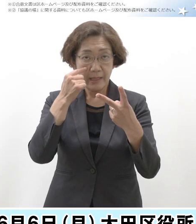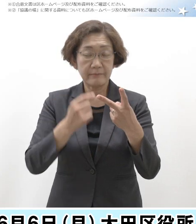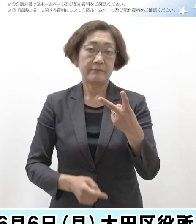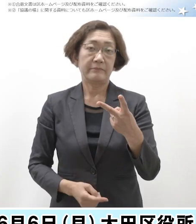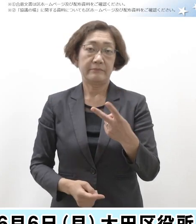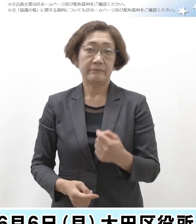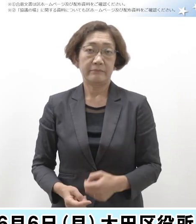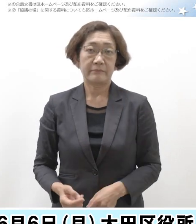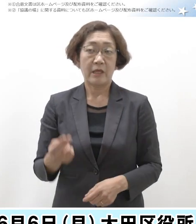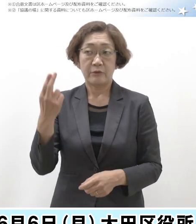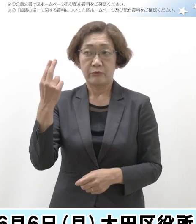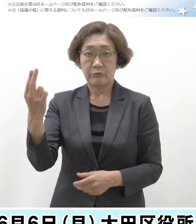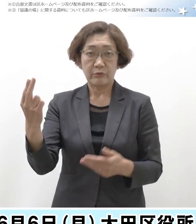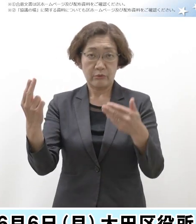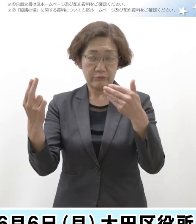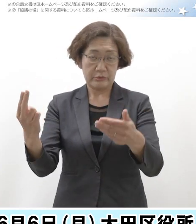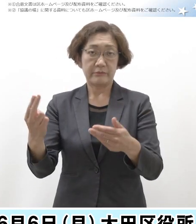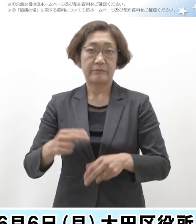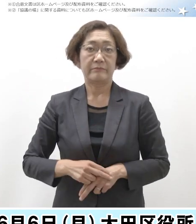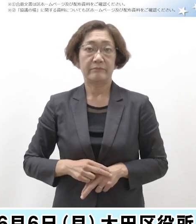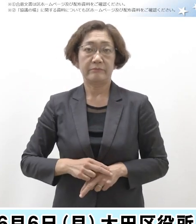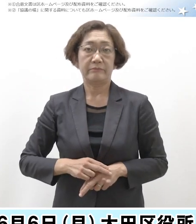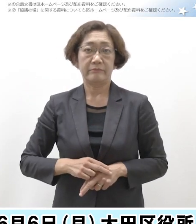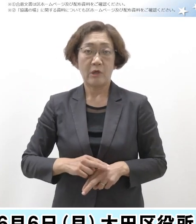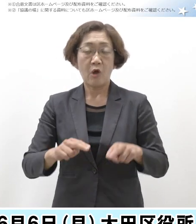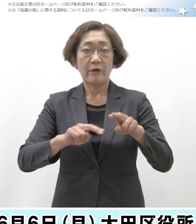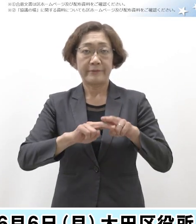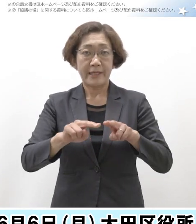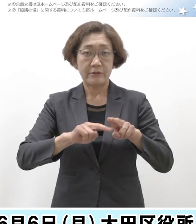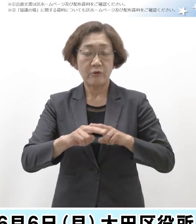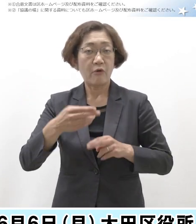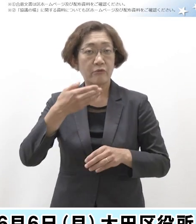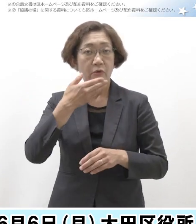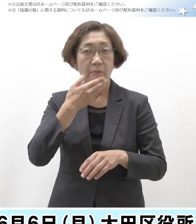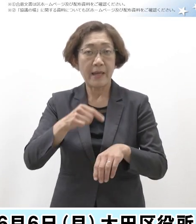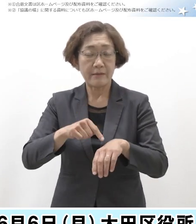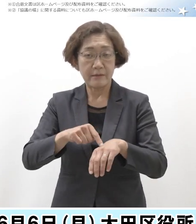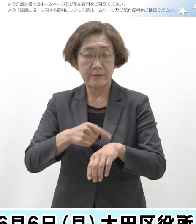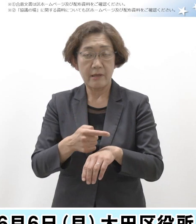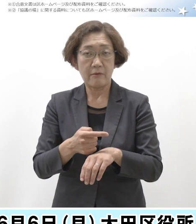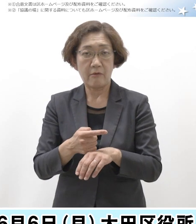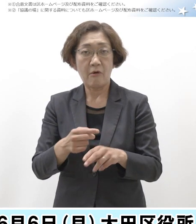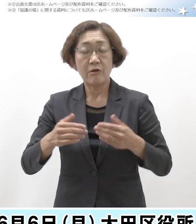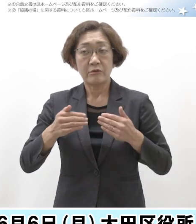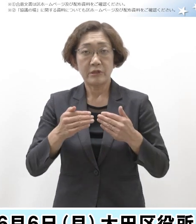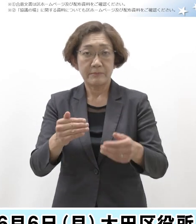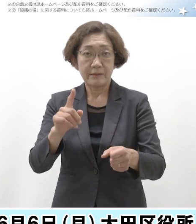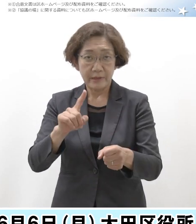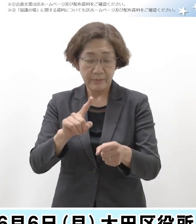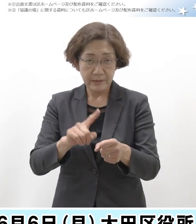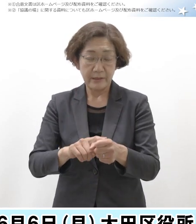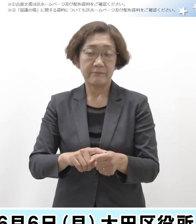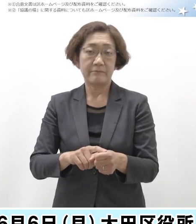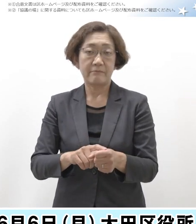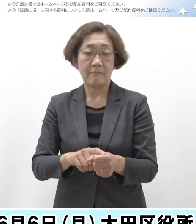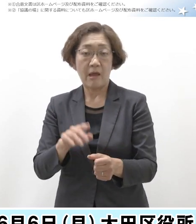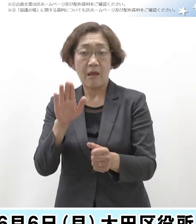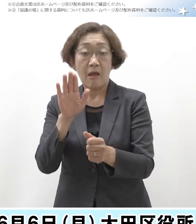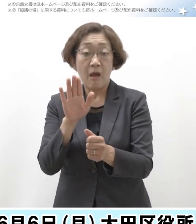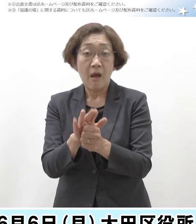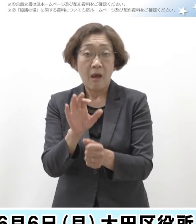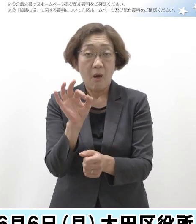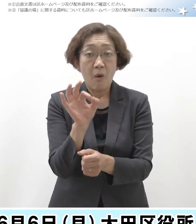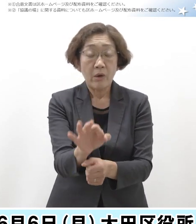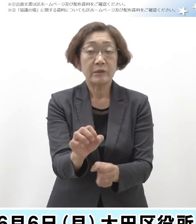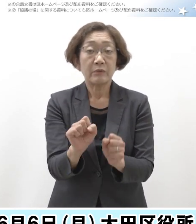都と区は都市鉄道利便増進事業の地方負担分について補助を行う。